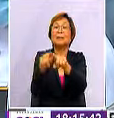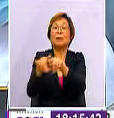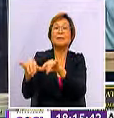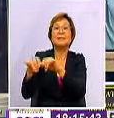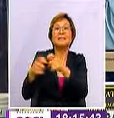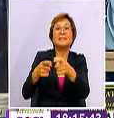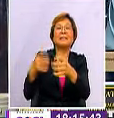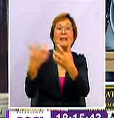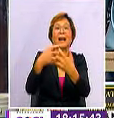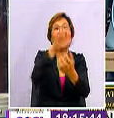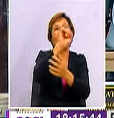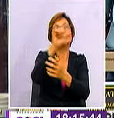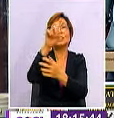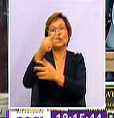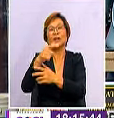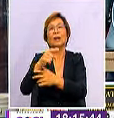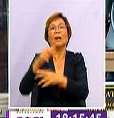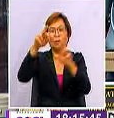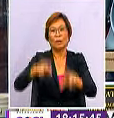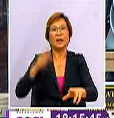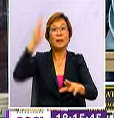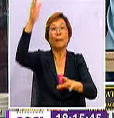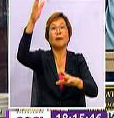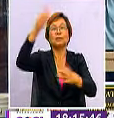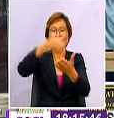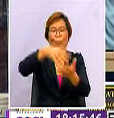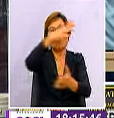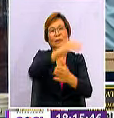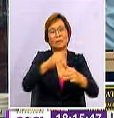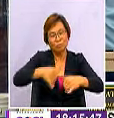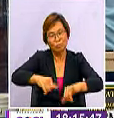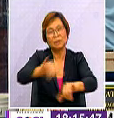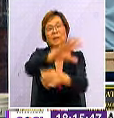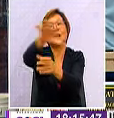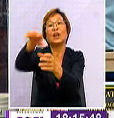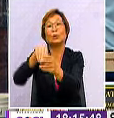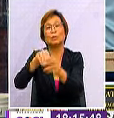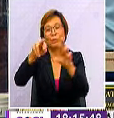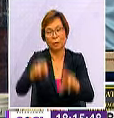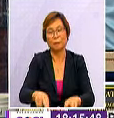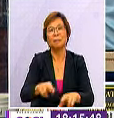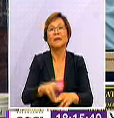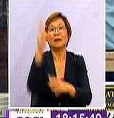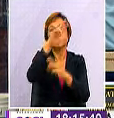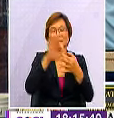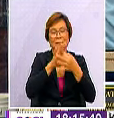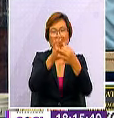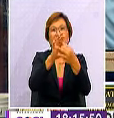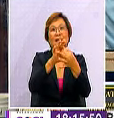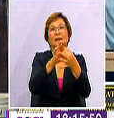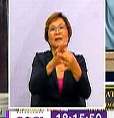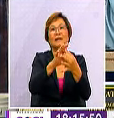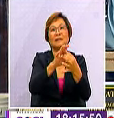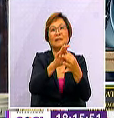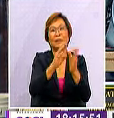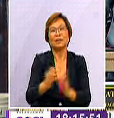supaya rakyat kita melangkah ke masa depan yang lebih makmur, lebih lestari dan inklusif. Kerajaan dengan kerjasama strategik